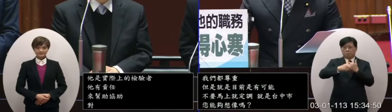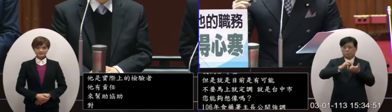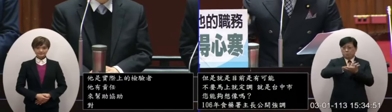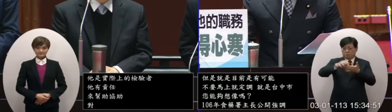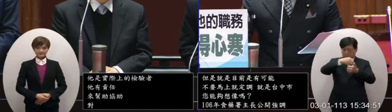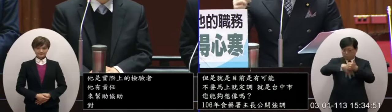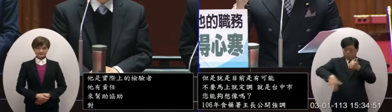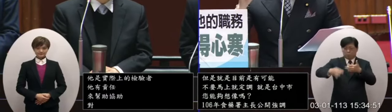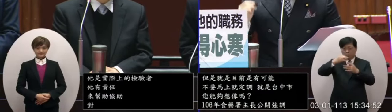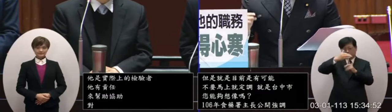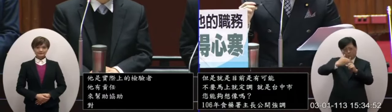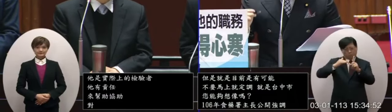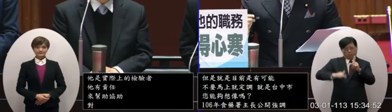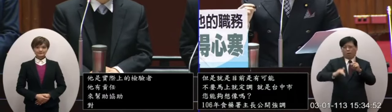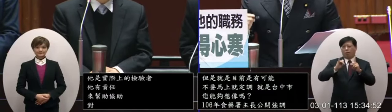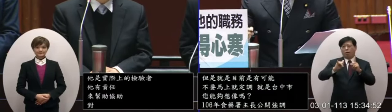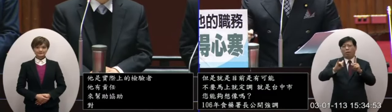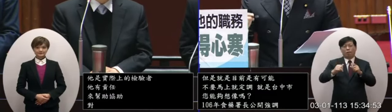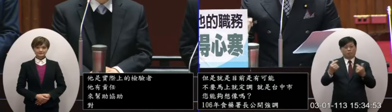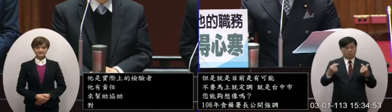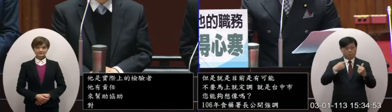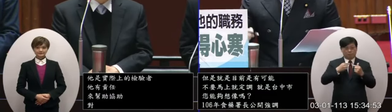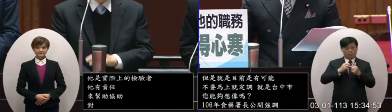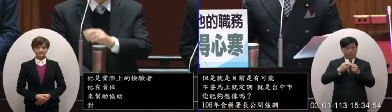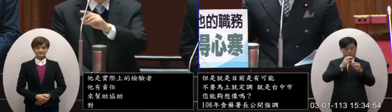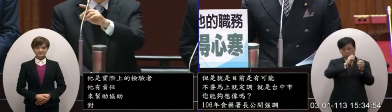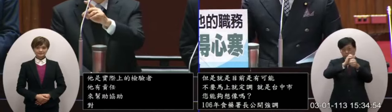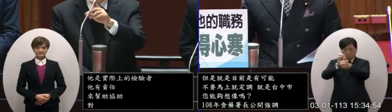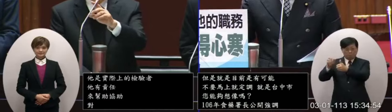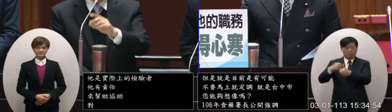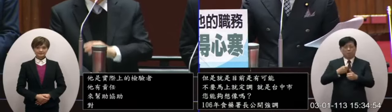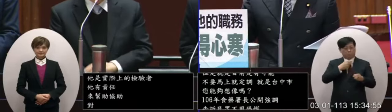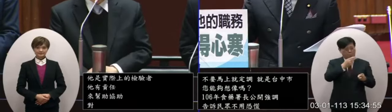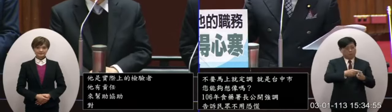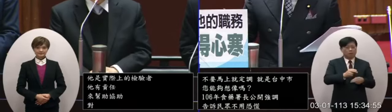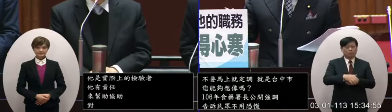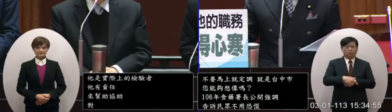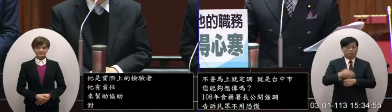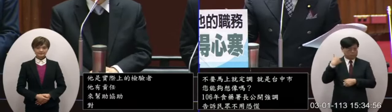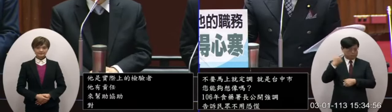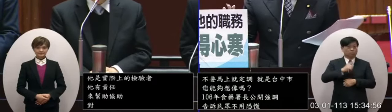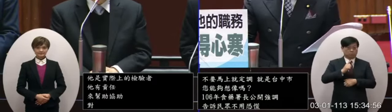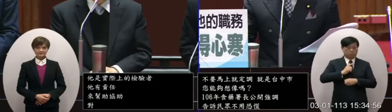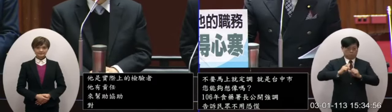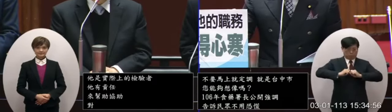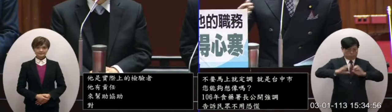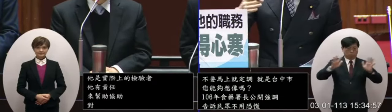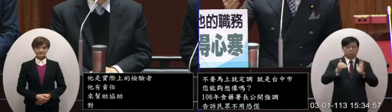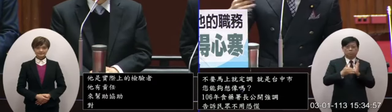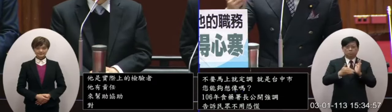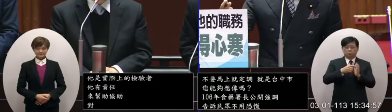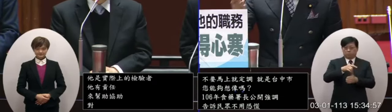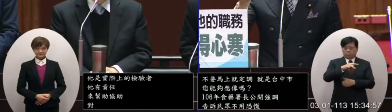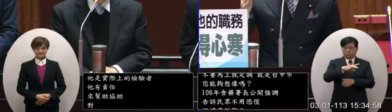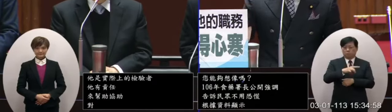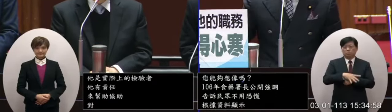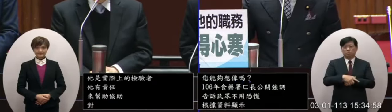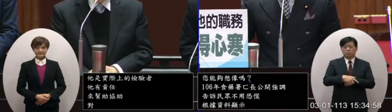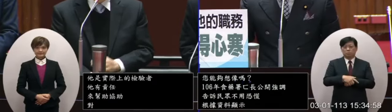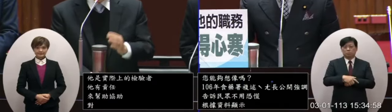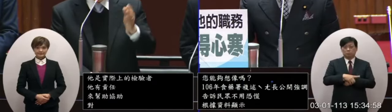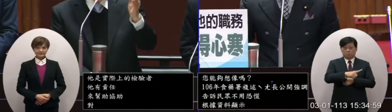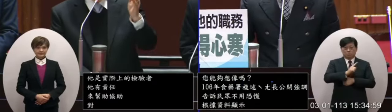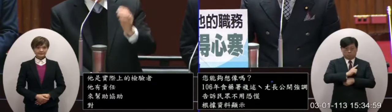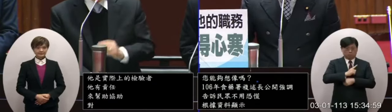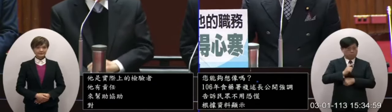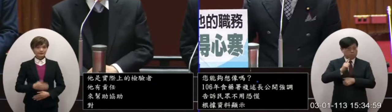值。这样子的向全民信心喊话，我想当时他有这样做出这样子的一个喊话，